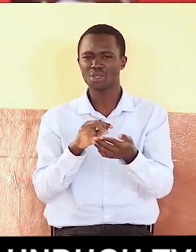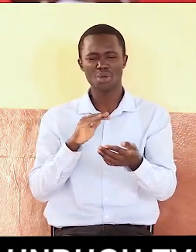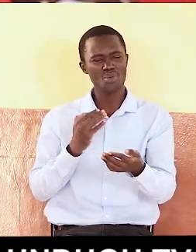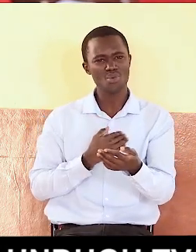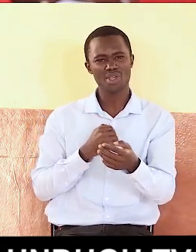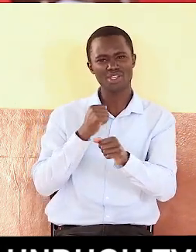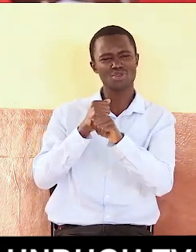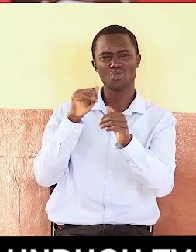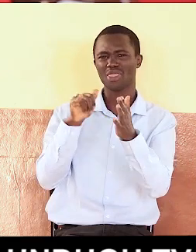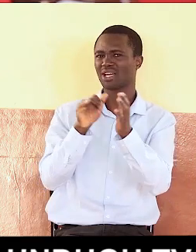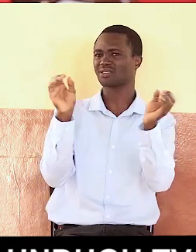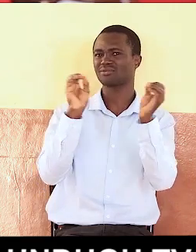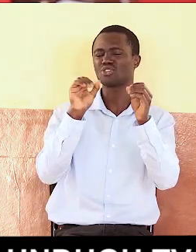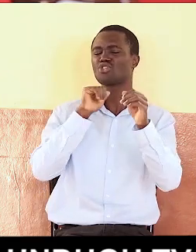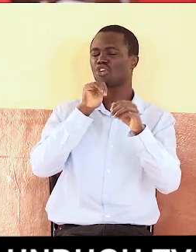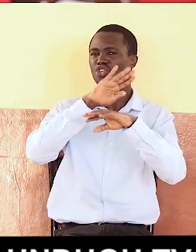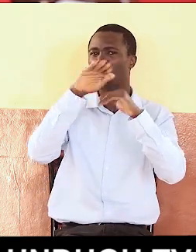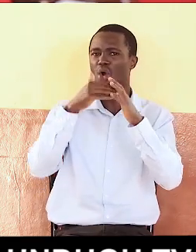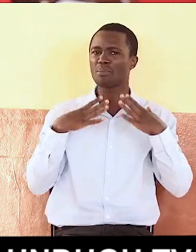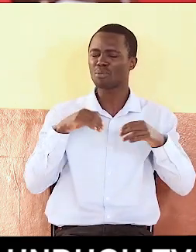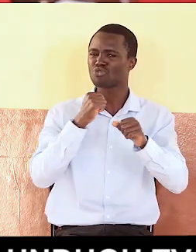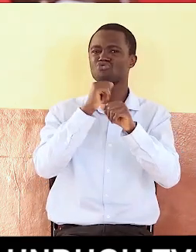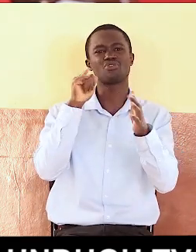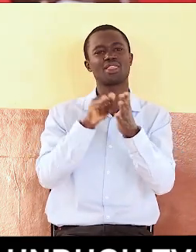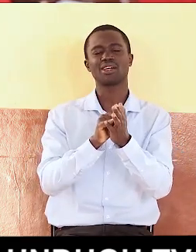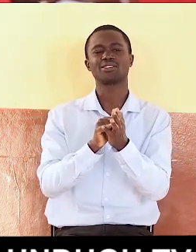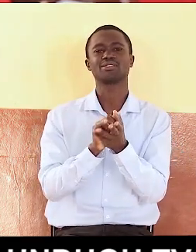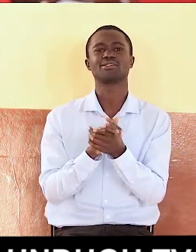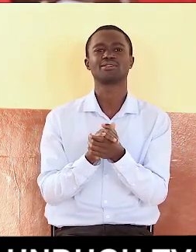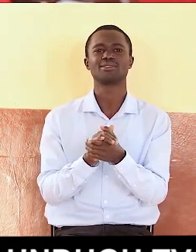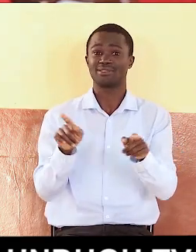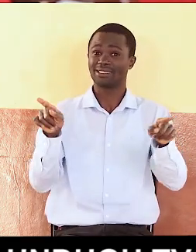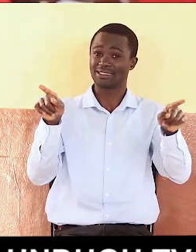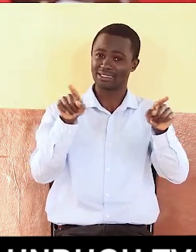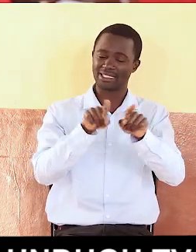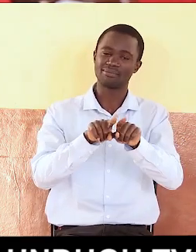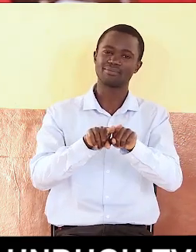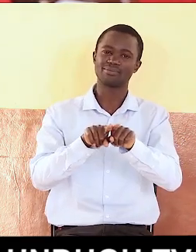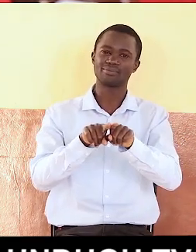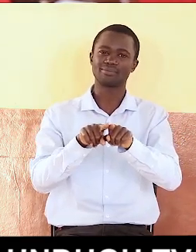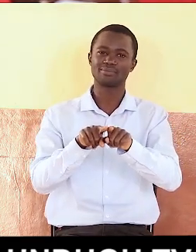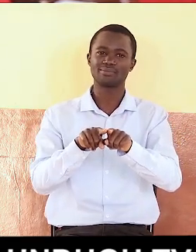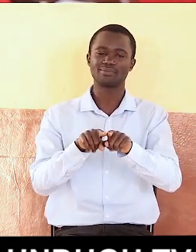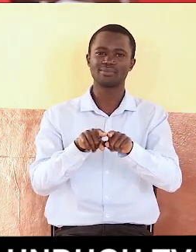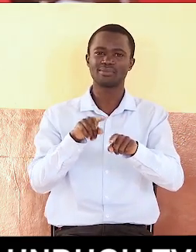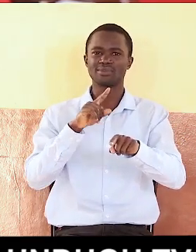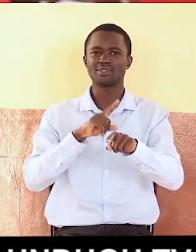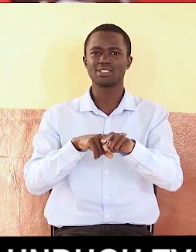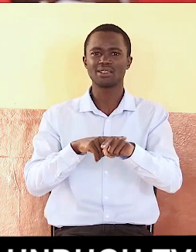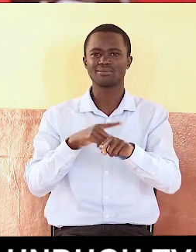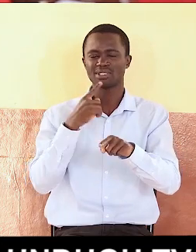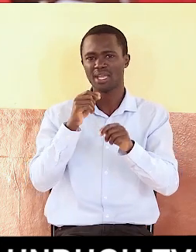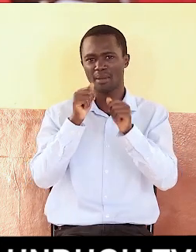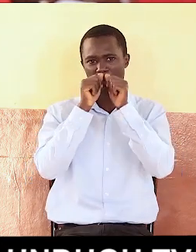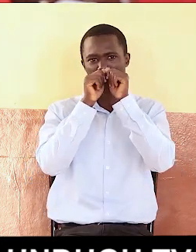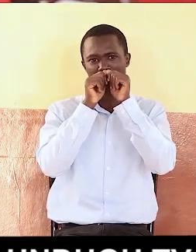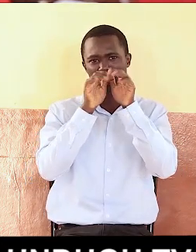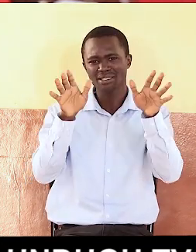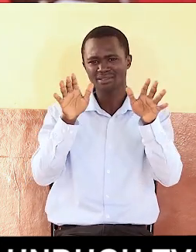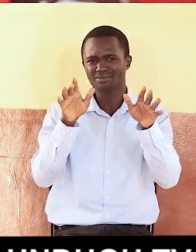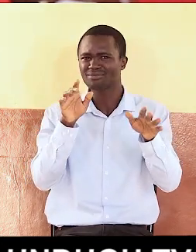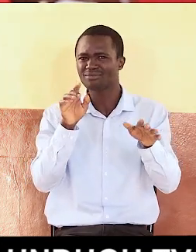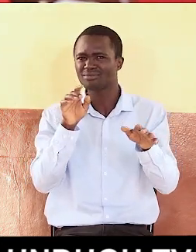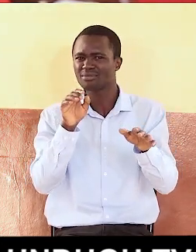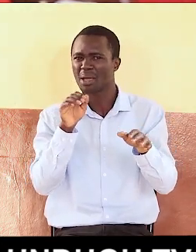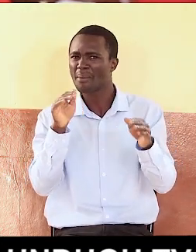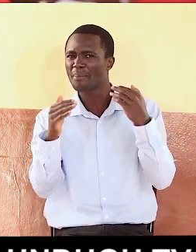prosperity gospel. Sio wote wanahubiri hiyo. Hata hivyo, ukisema utabarikiwa ni mbaya.